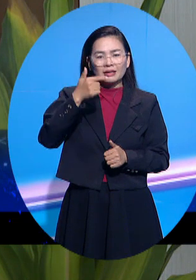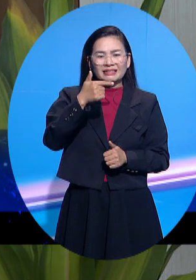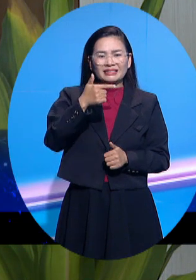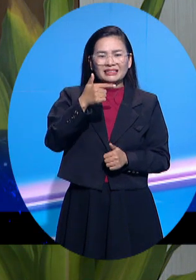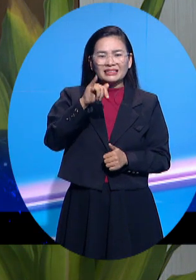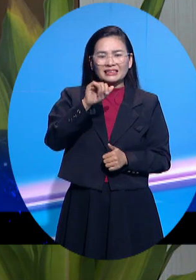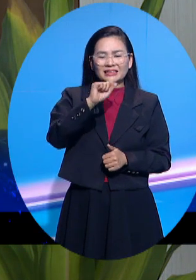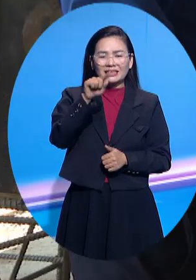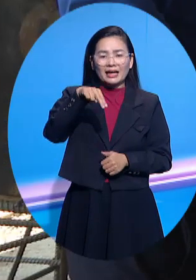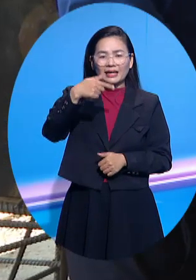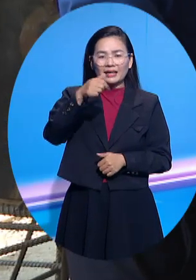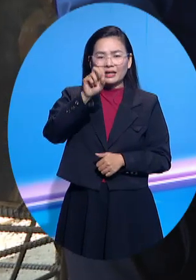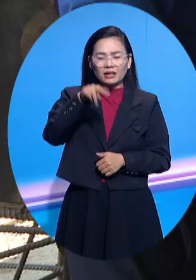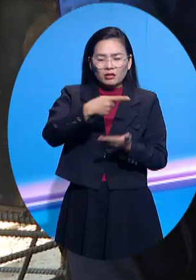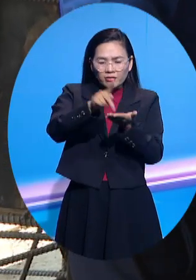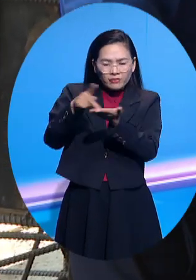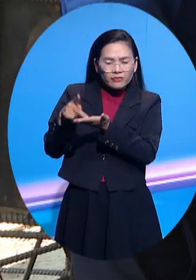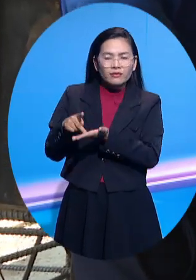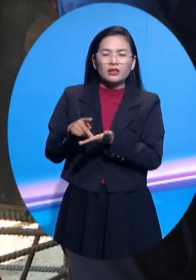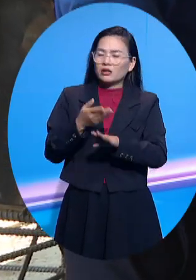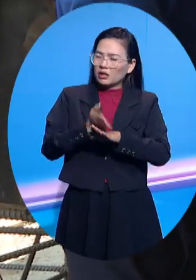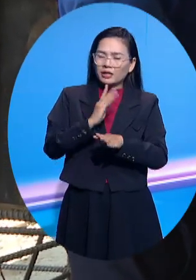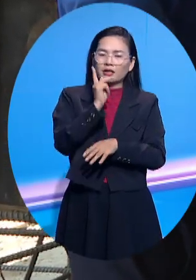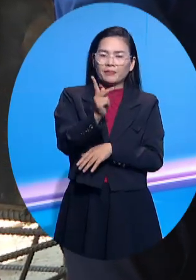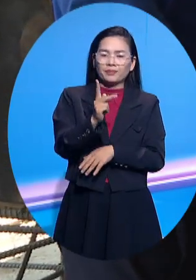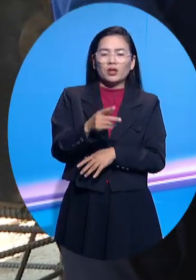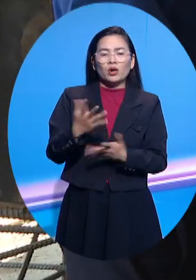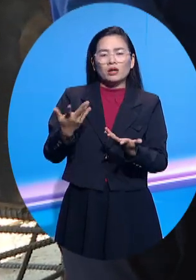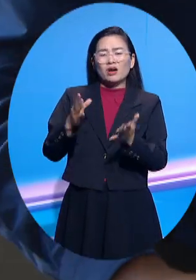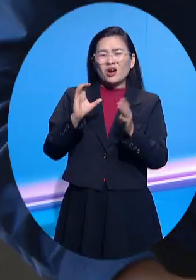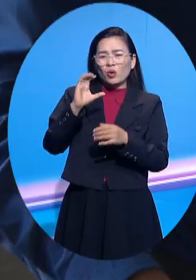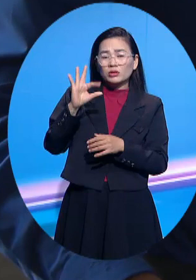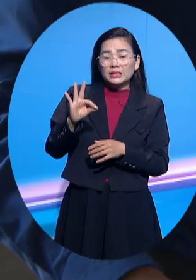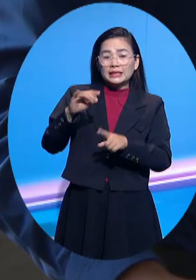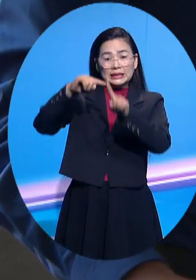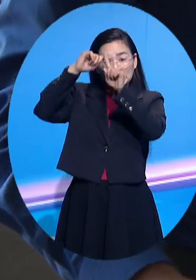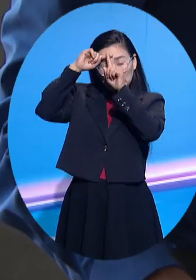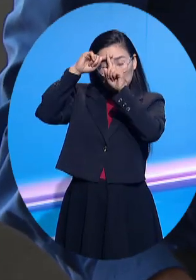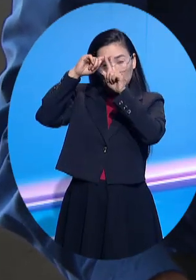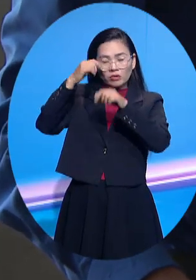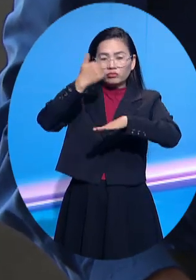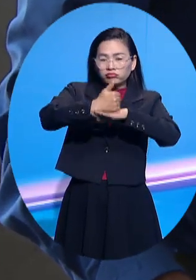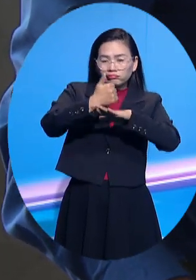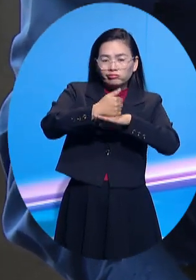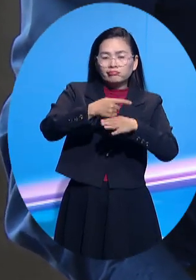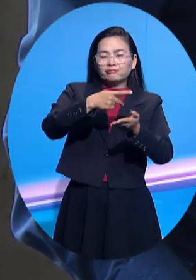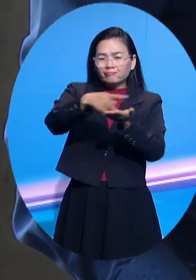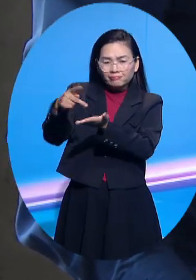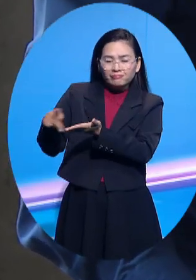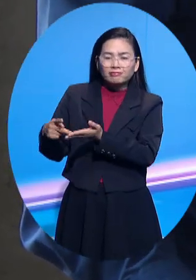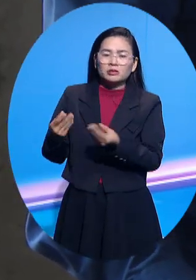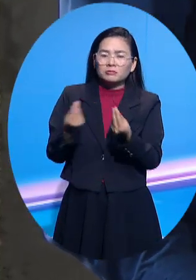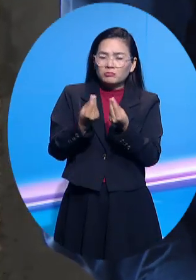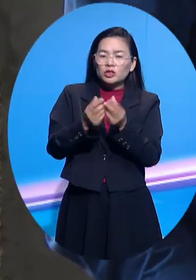cái nội dung quan trọng trong bối cảnh hiện nay do vậy thì với những công trình y tế mà có tỷ trọng vốn đầu tư công được bố trí cái tỷ trọng vốn lớn